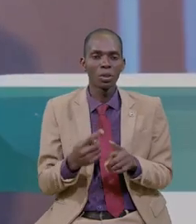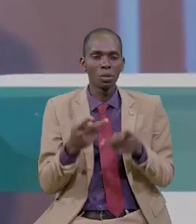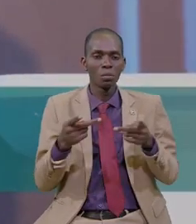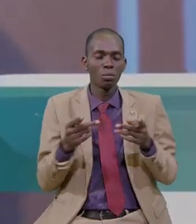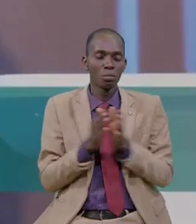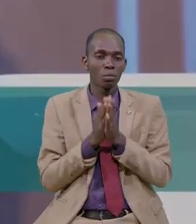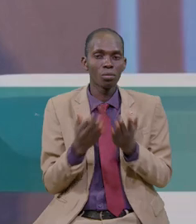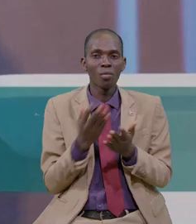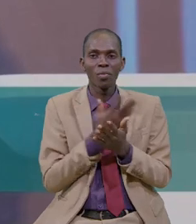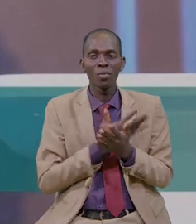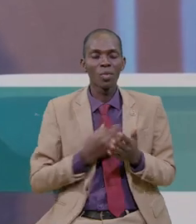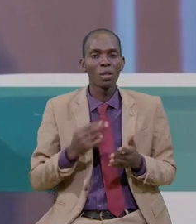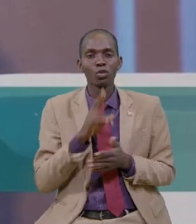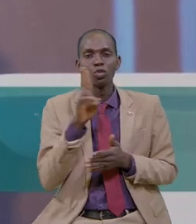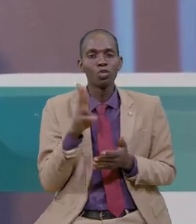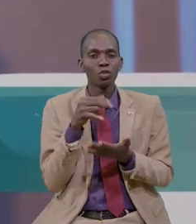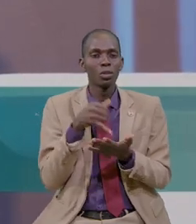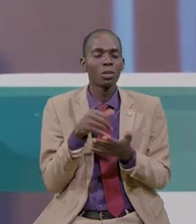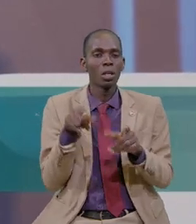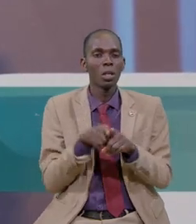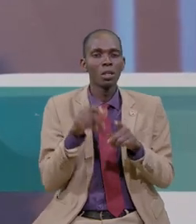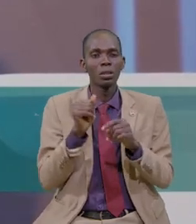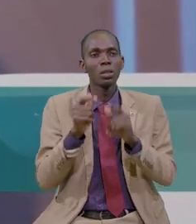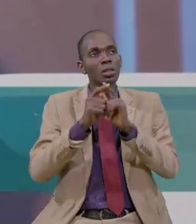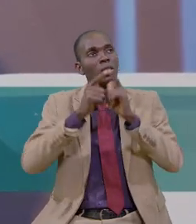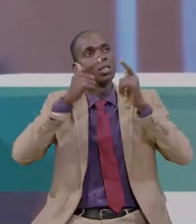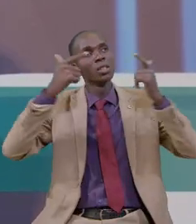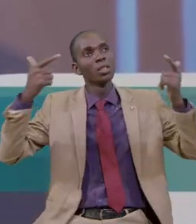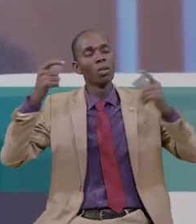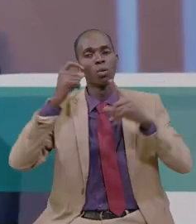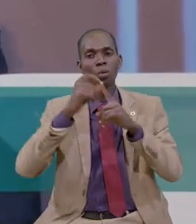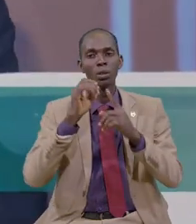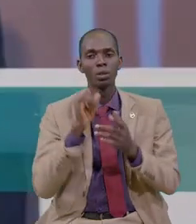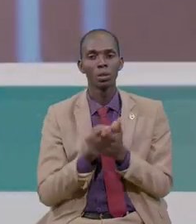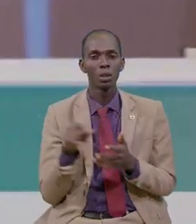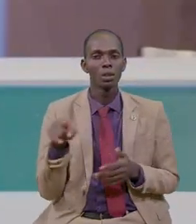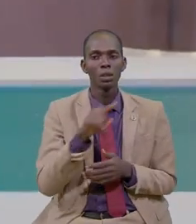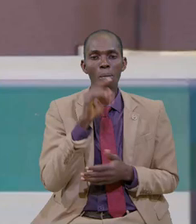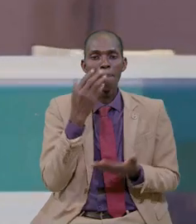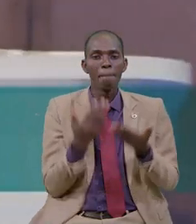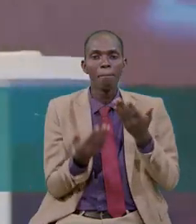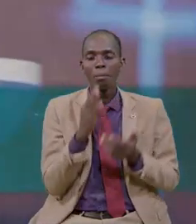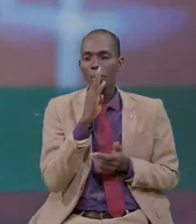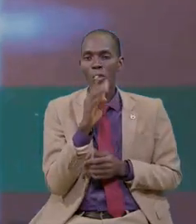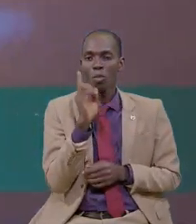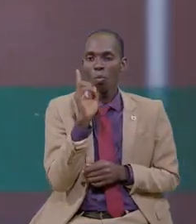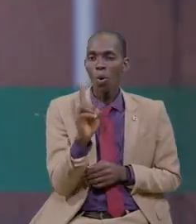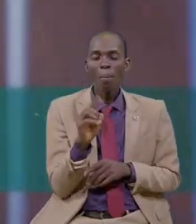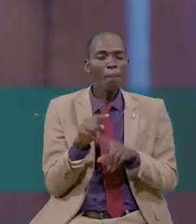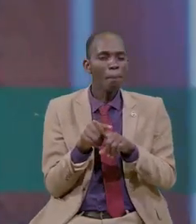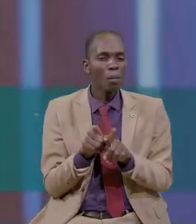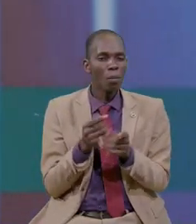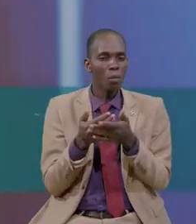collons ça comme une grande déclaration afin qu'il soit un. Mais avant ce